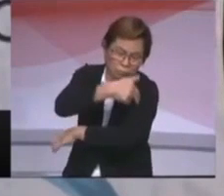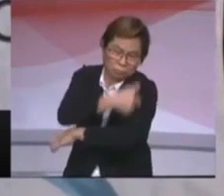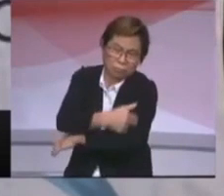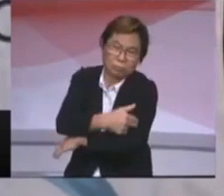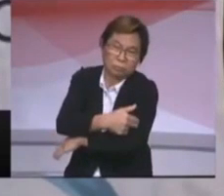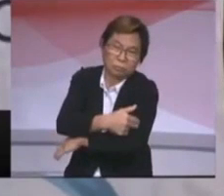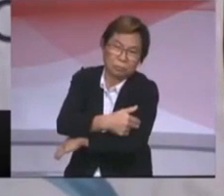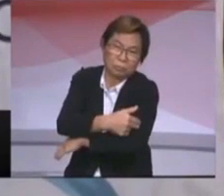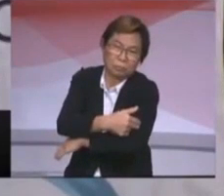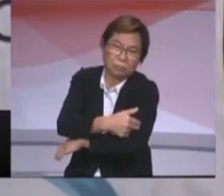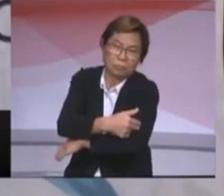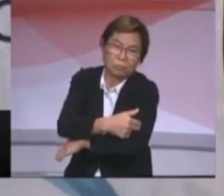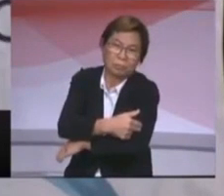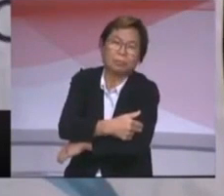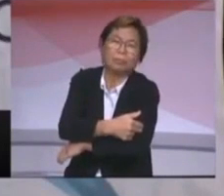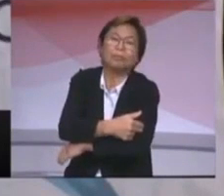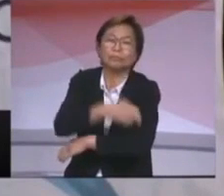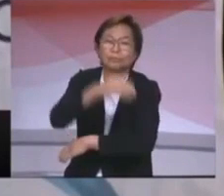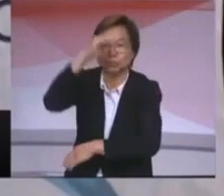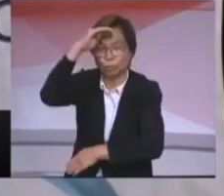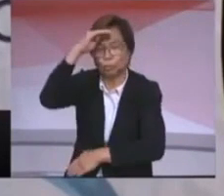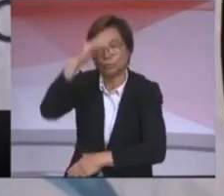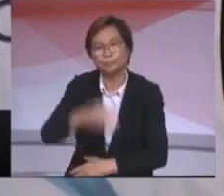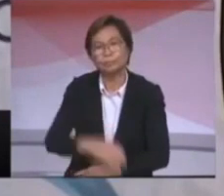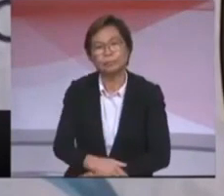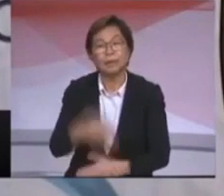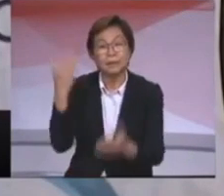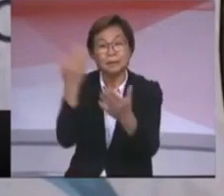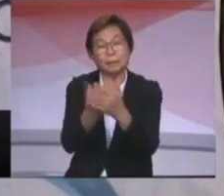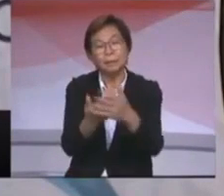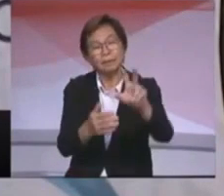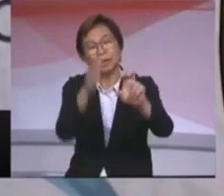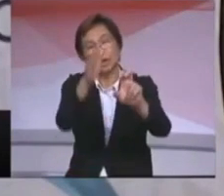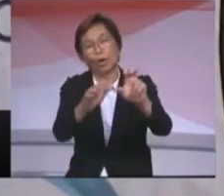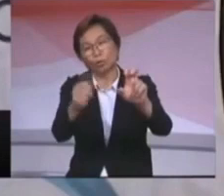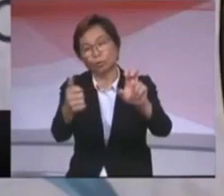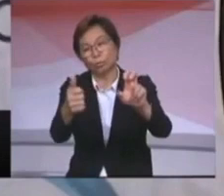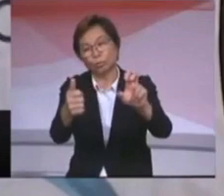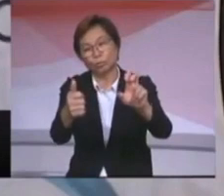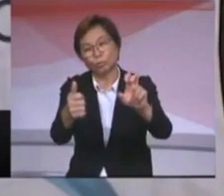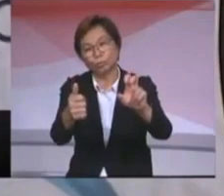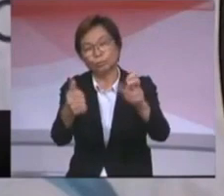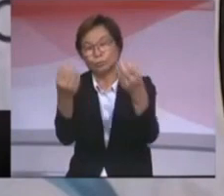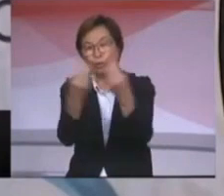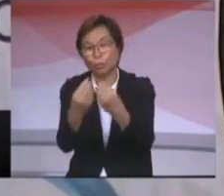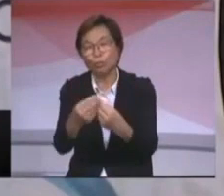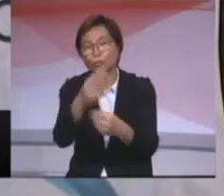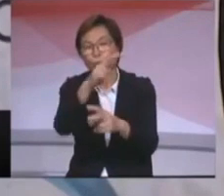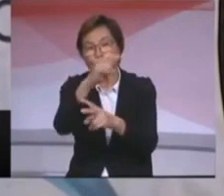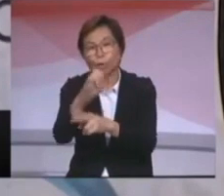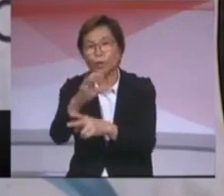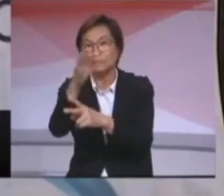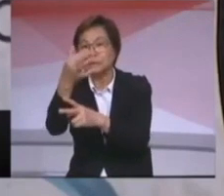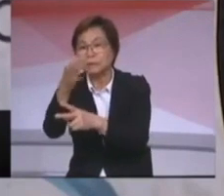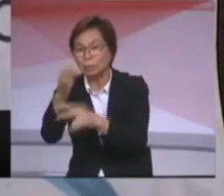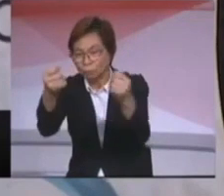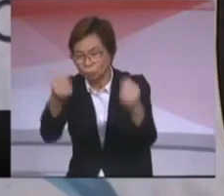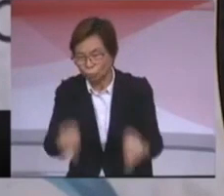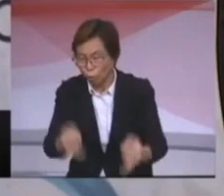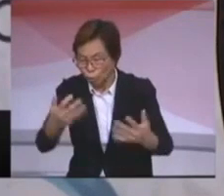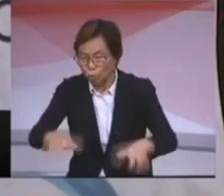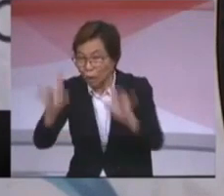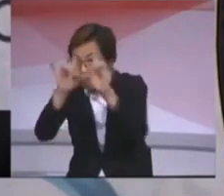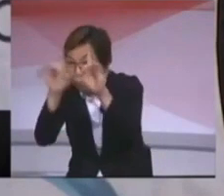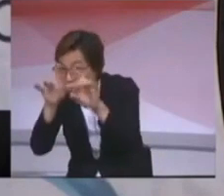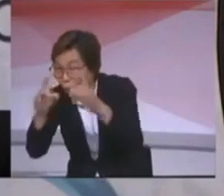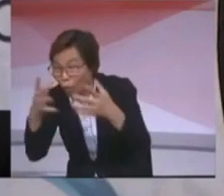Hospital Encik Besar Hajah Kalsom Johor. Sehingga 30 Oktober 2020, sejumlah 219 individu telah